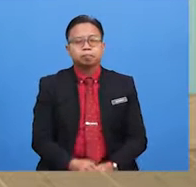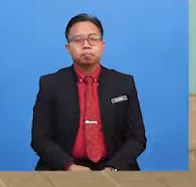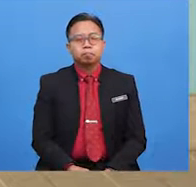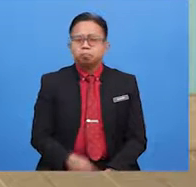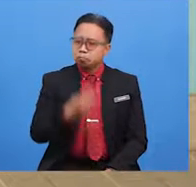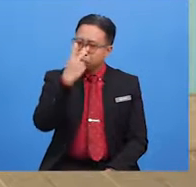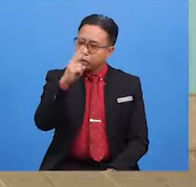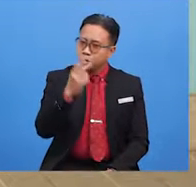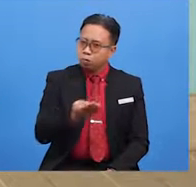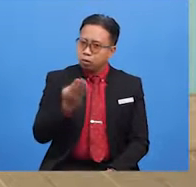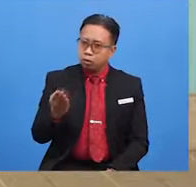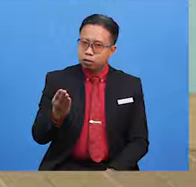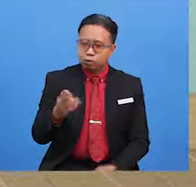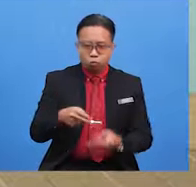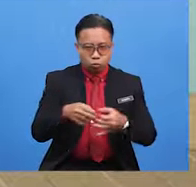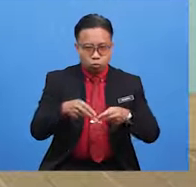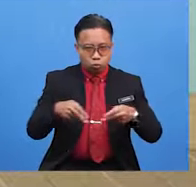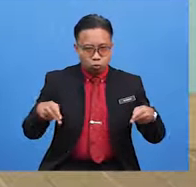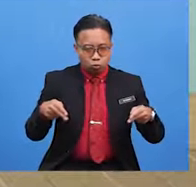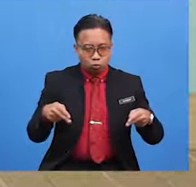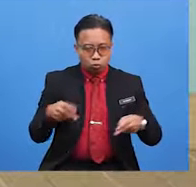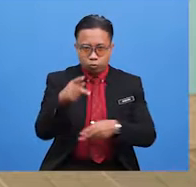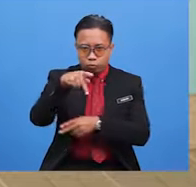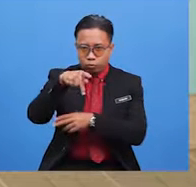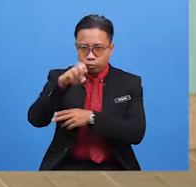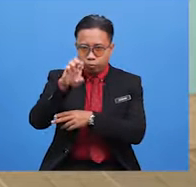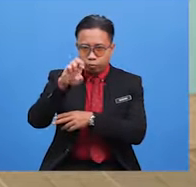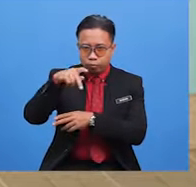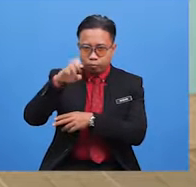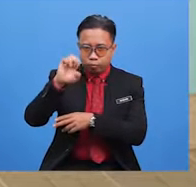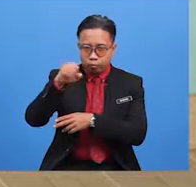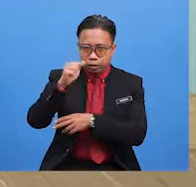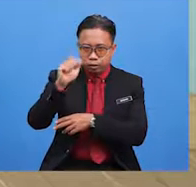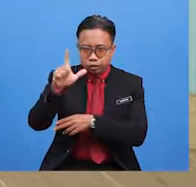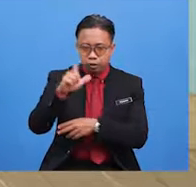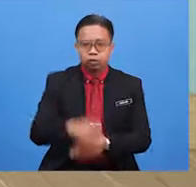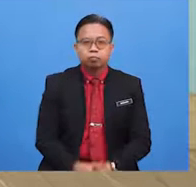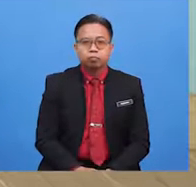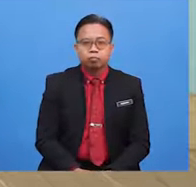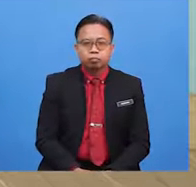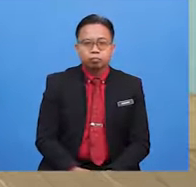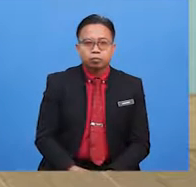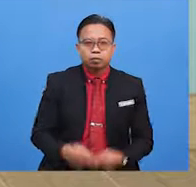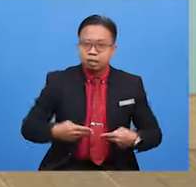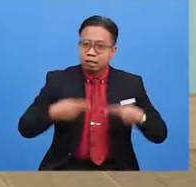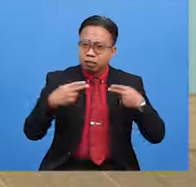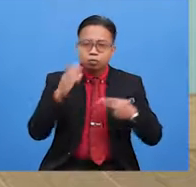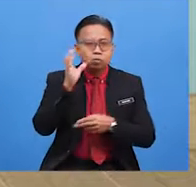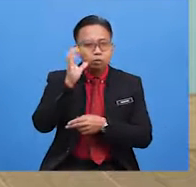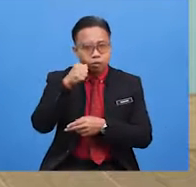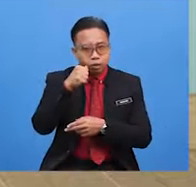semua bahan yang cikgu ukur adalah pepecah tadi? Tak kisah ia benda hidup seperti oren atau buah